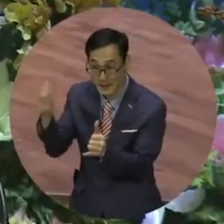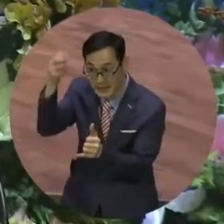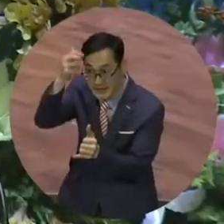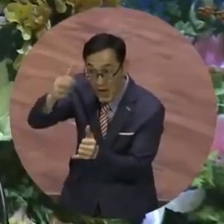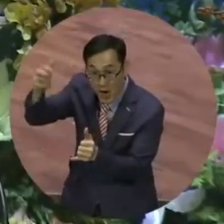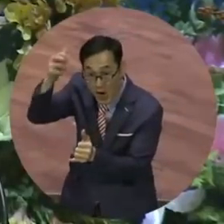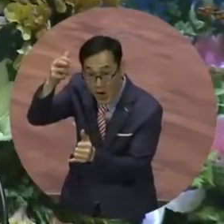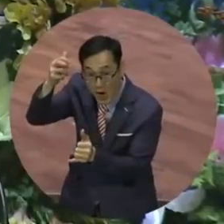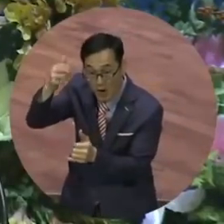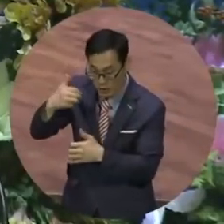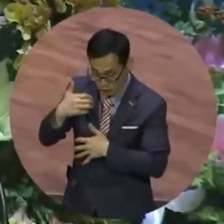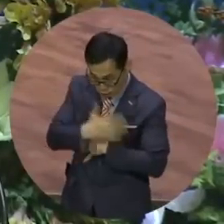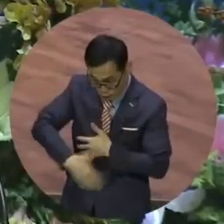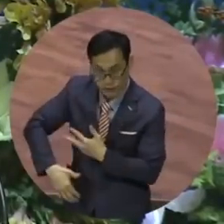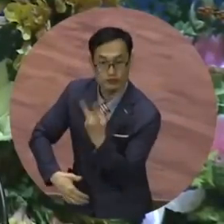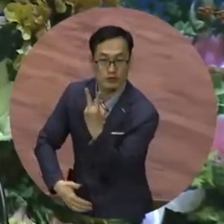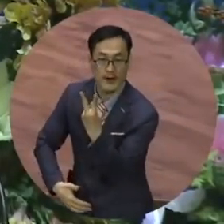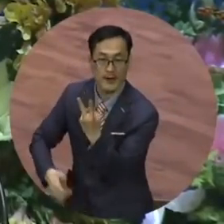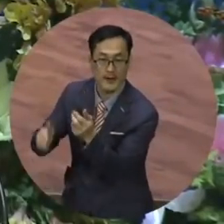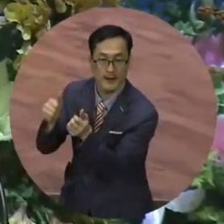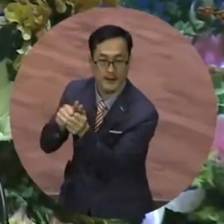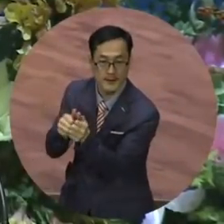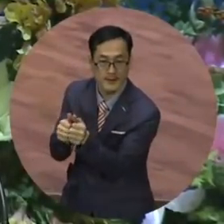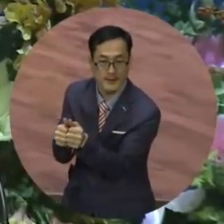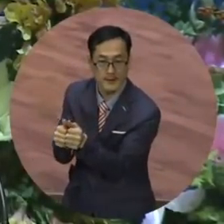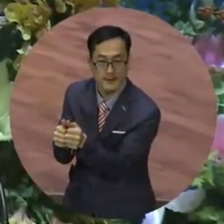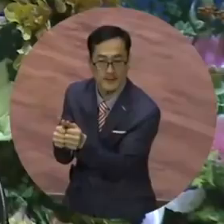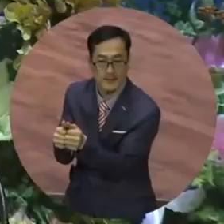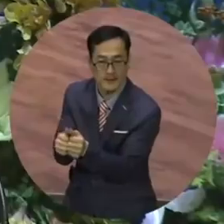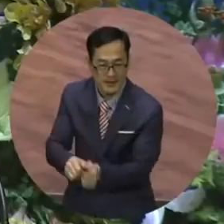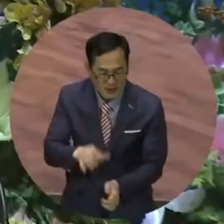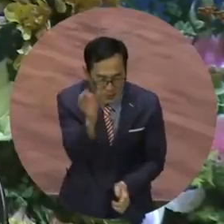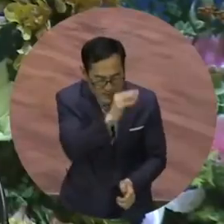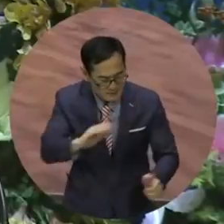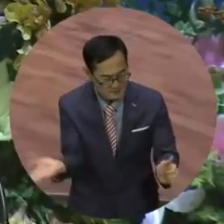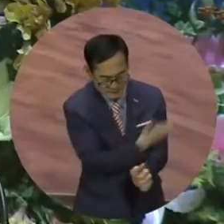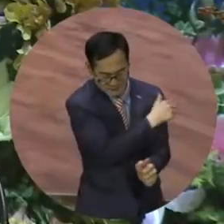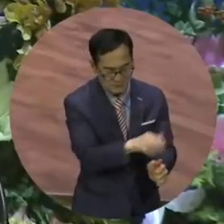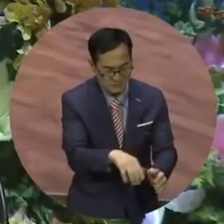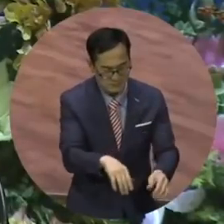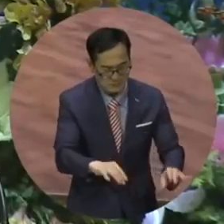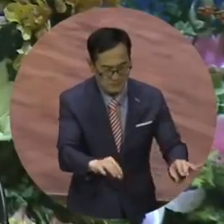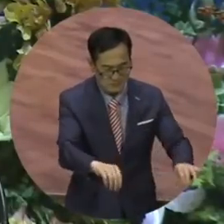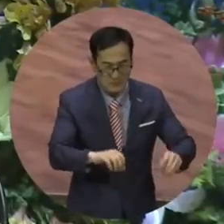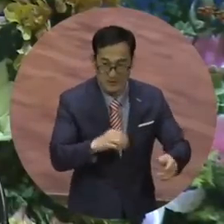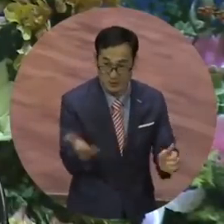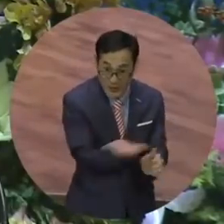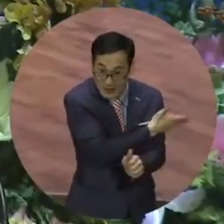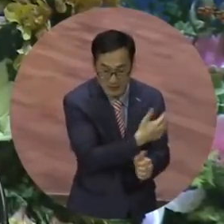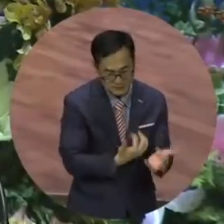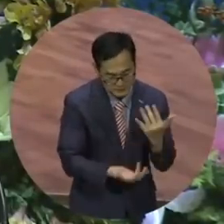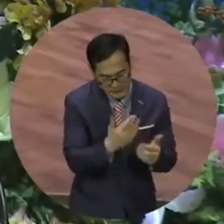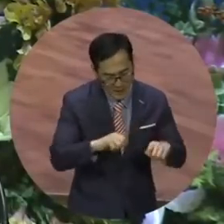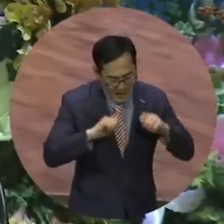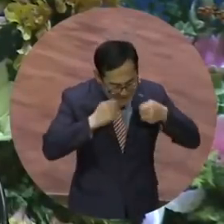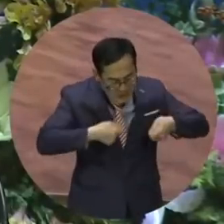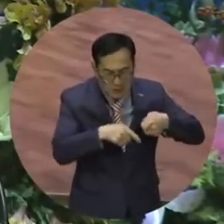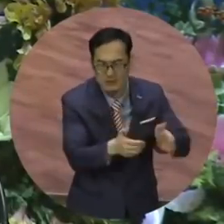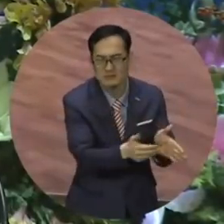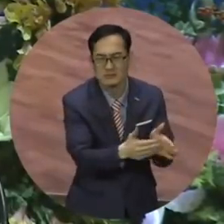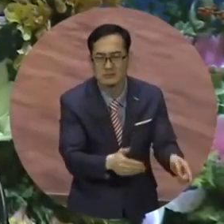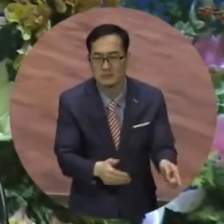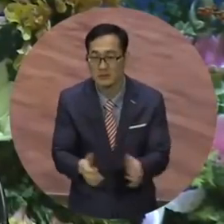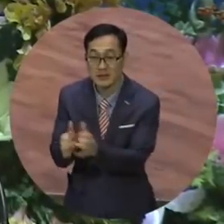그냥 개든 돼지든 소든 잡아먹으면 끝이요. 죽으면 끝이야. 근데 사람은 죽으면 안 잡아먹어.